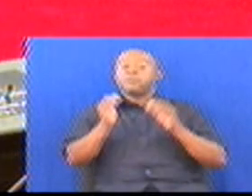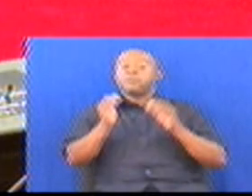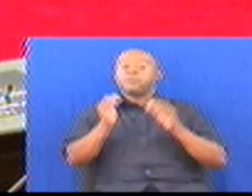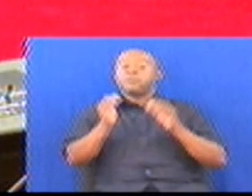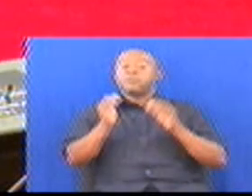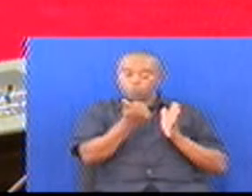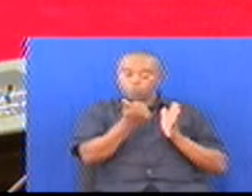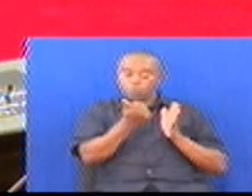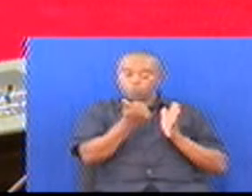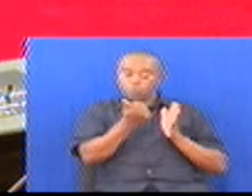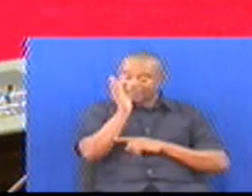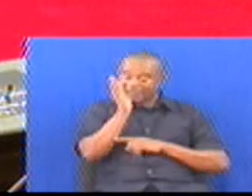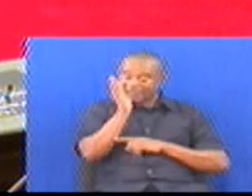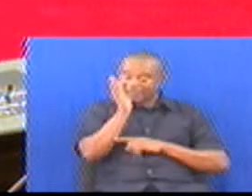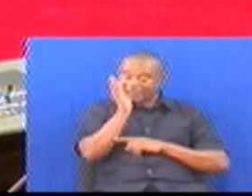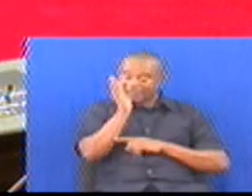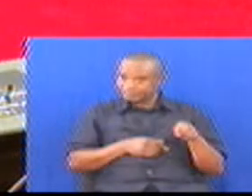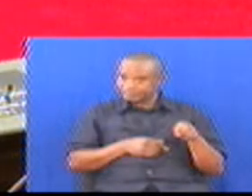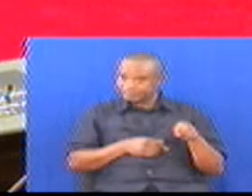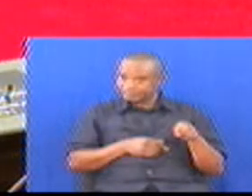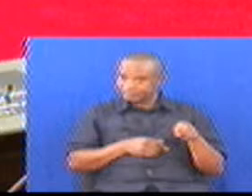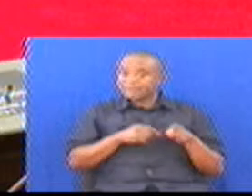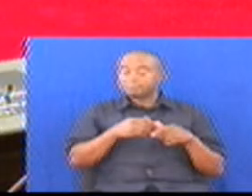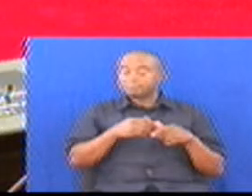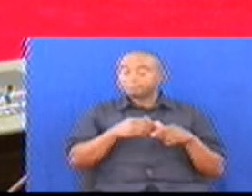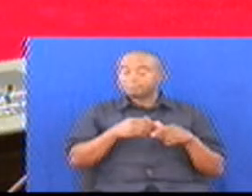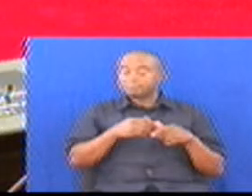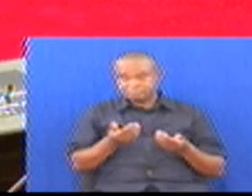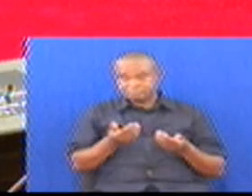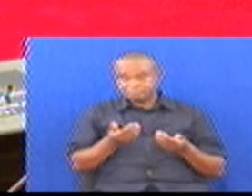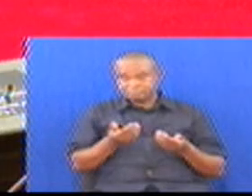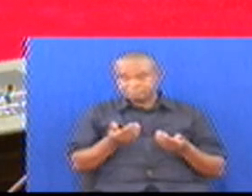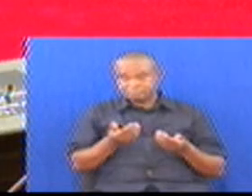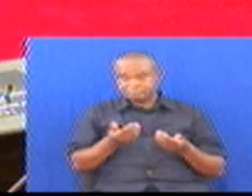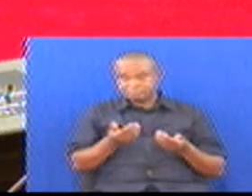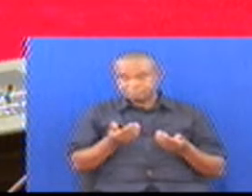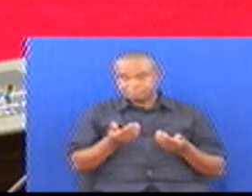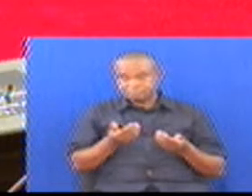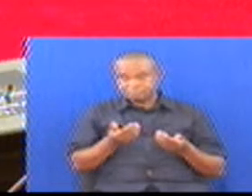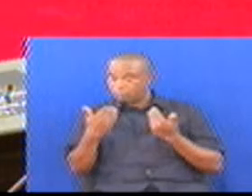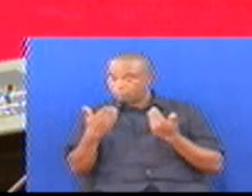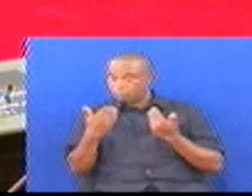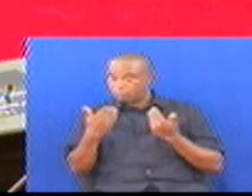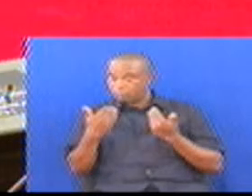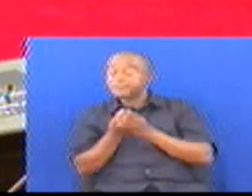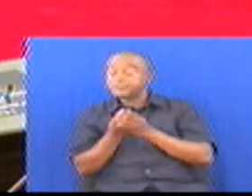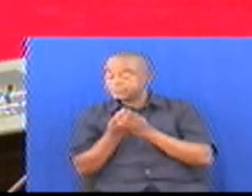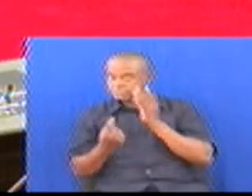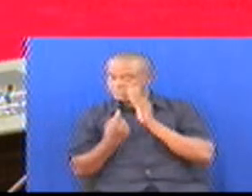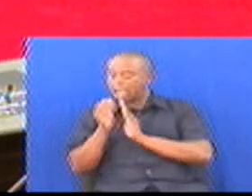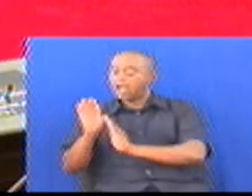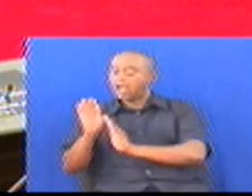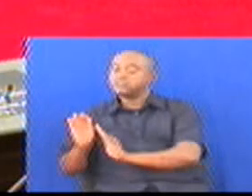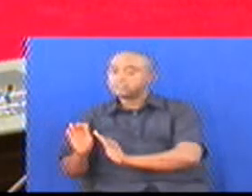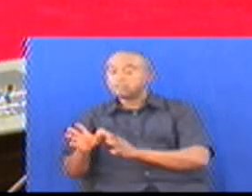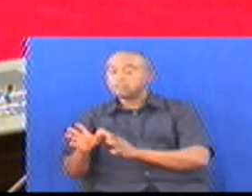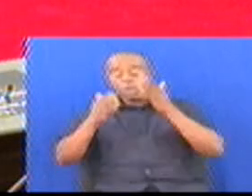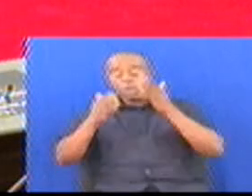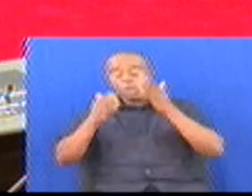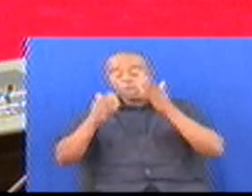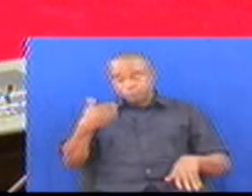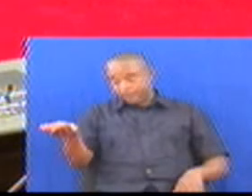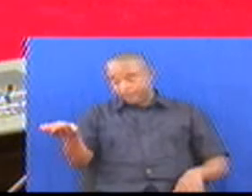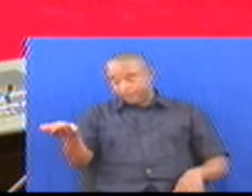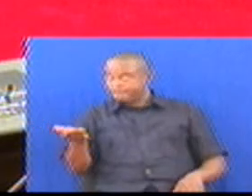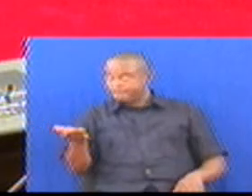wa ununuzi serikalini, Tanzania National E-Procurement System, na mfumo wa account. Mheshimiwa Spika,